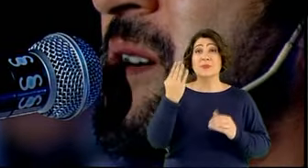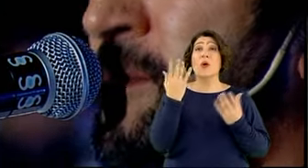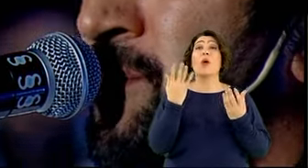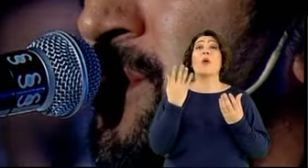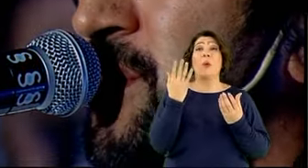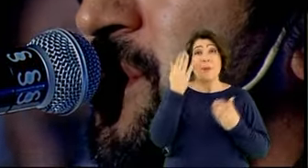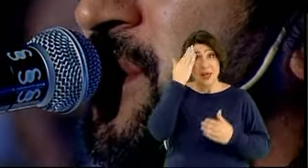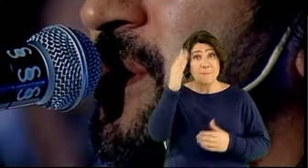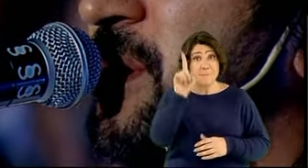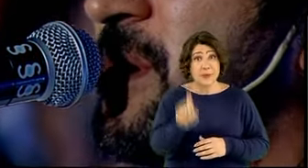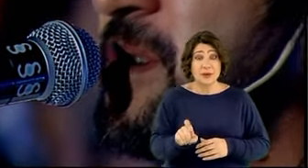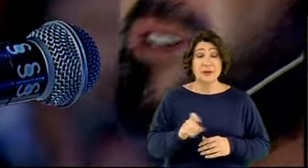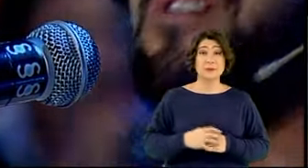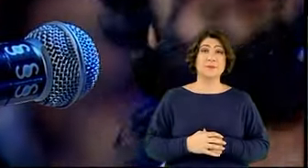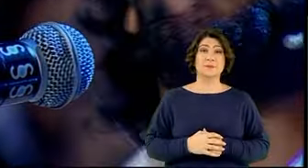selamlaşmak mı?